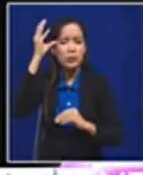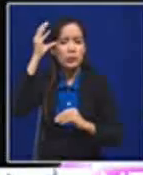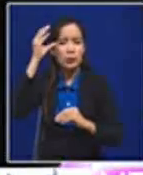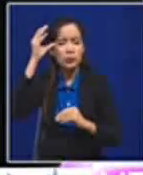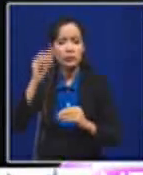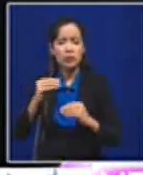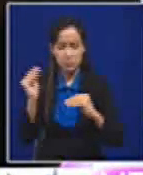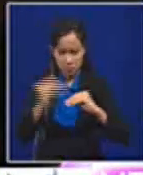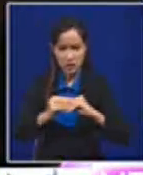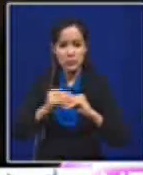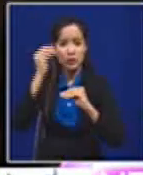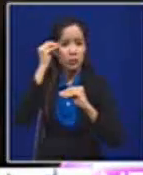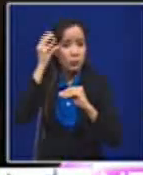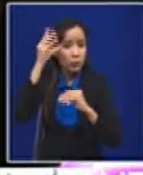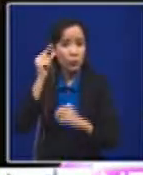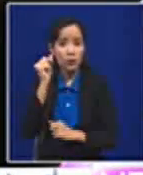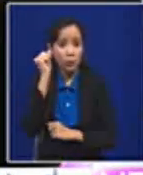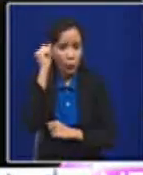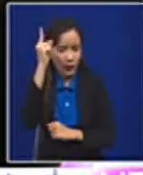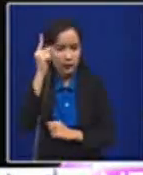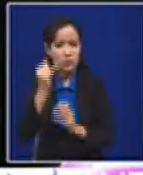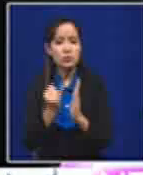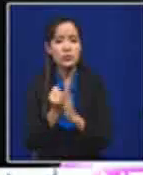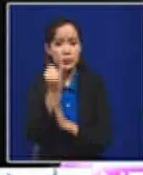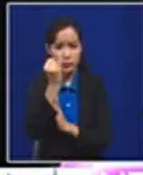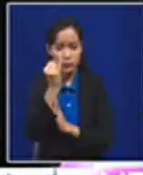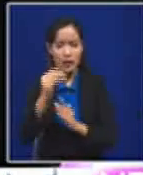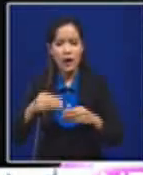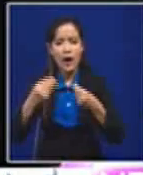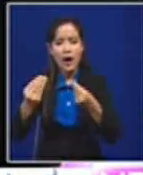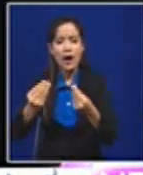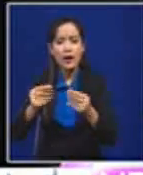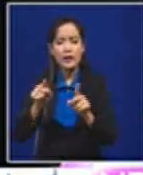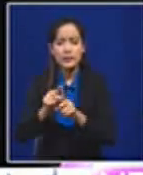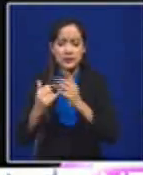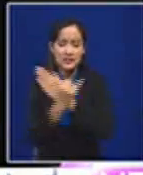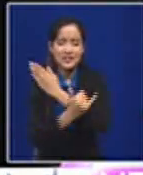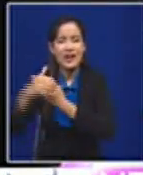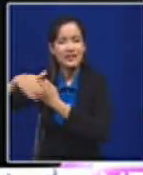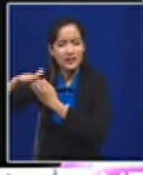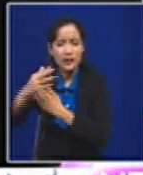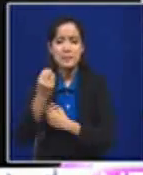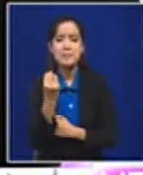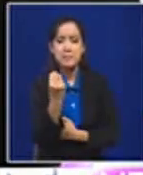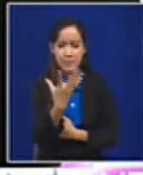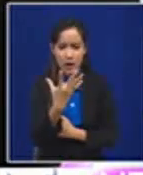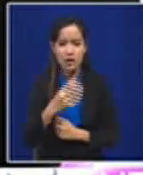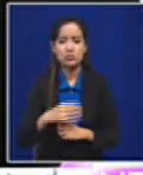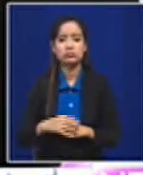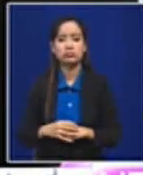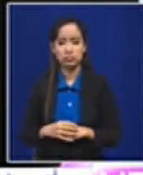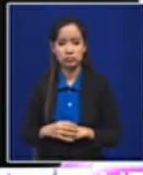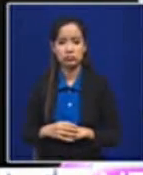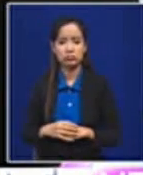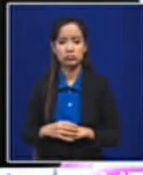ว่าเราต้องเพิ่มความเข้าใจที่ถูกต้องให้กับสื่อต่างประเทศมากขึ้นอันนี้เป็นประโยชน์มาก